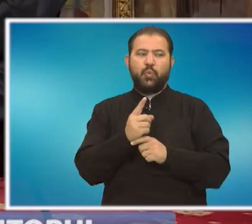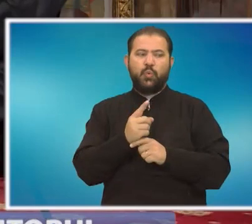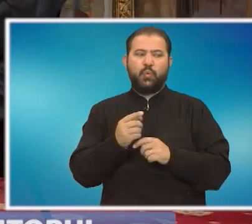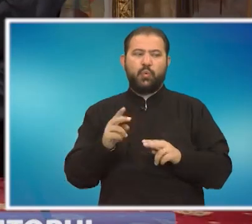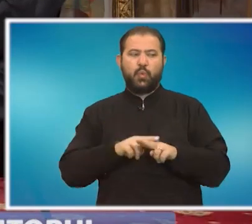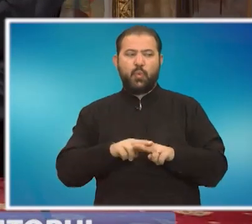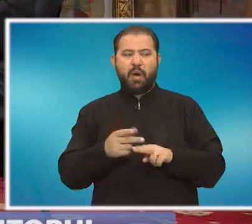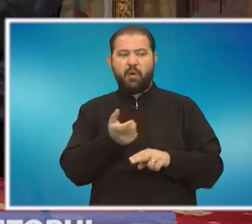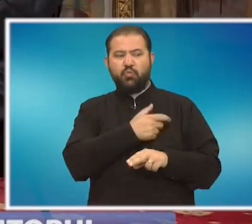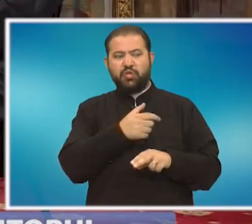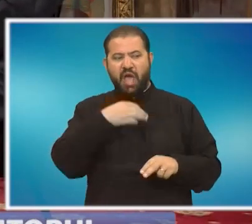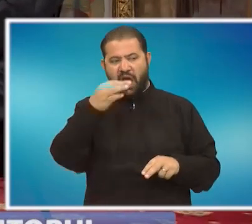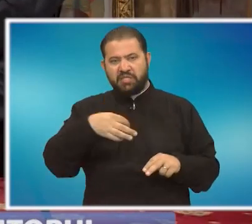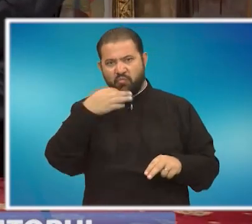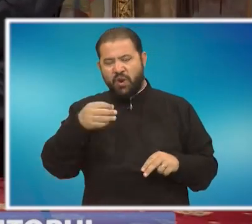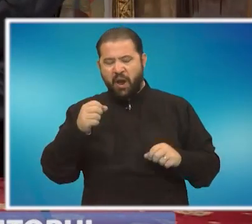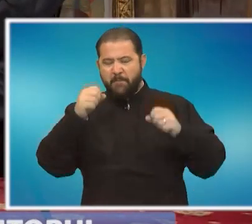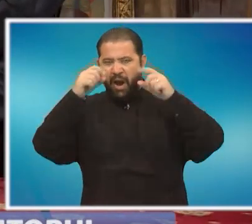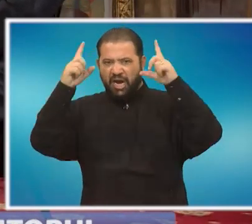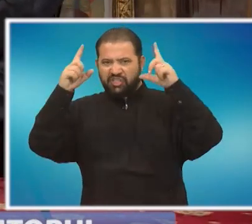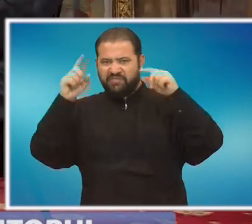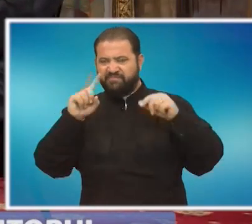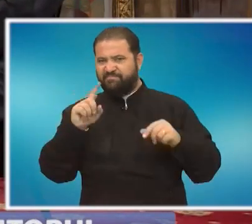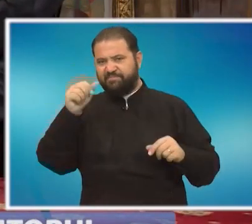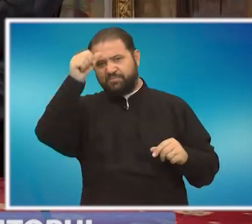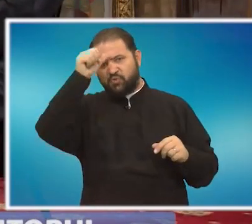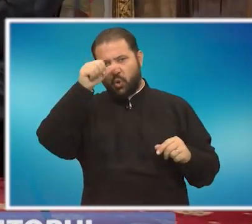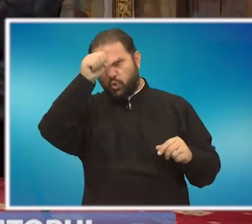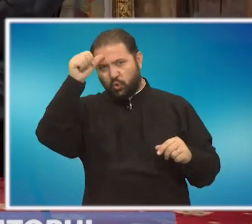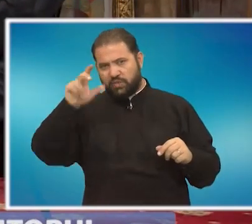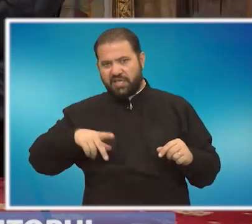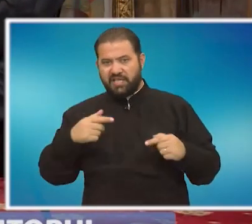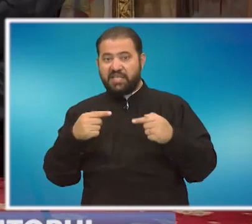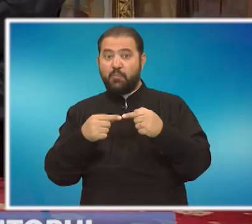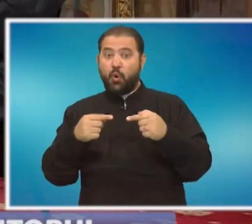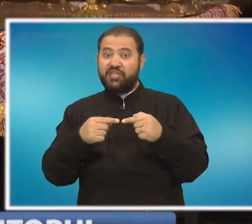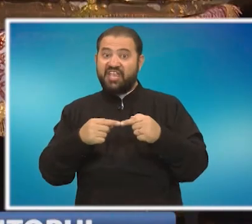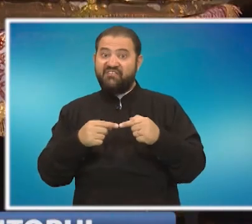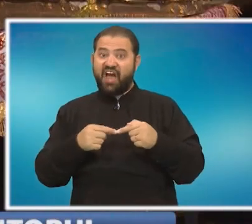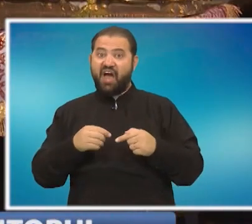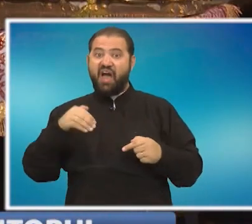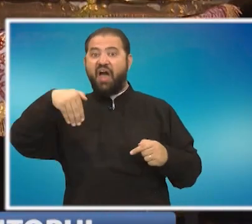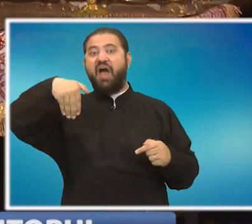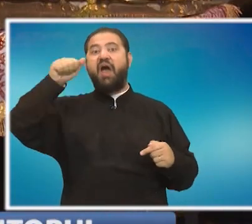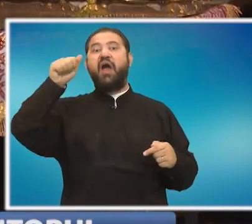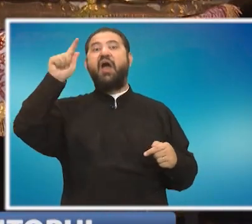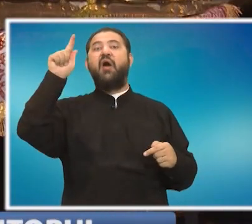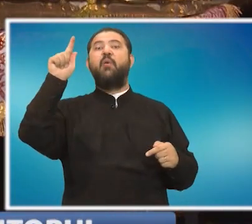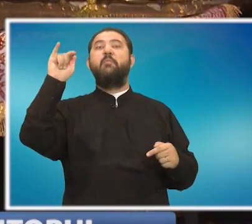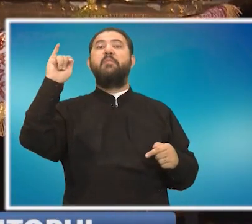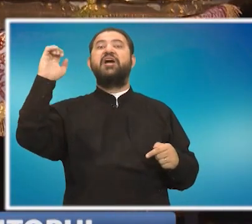ceva, cum am putea spune, magic. Nu, ortodoxia este împotriva magiei,